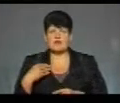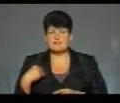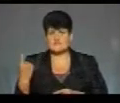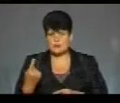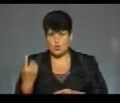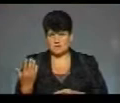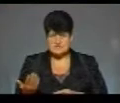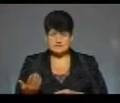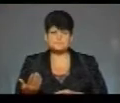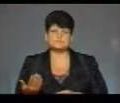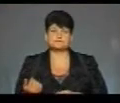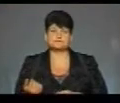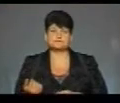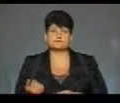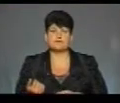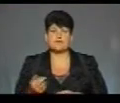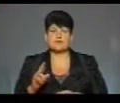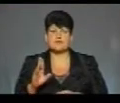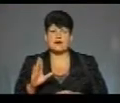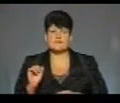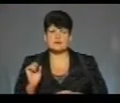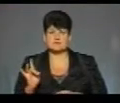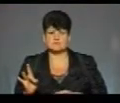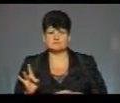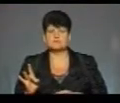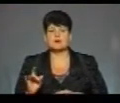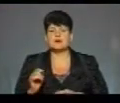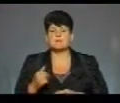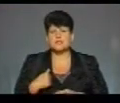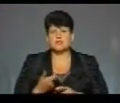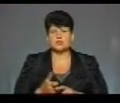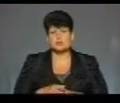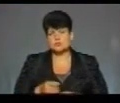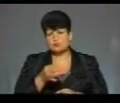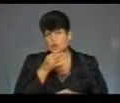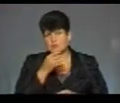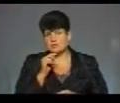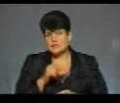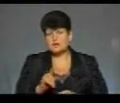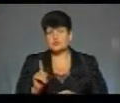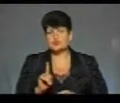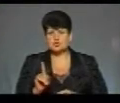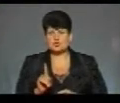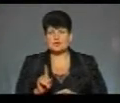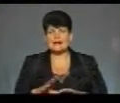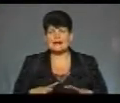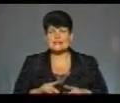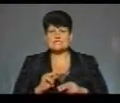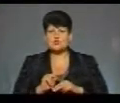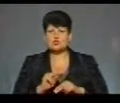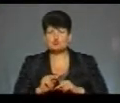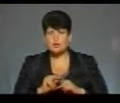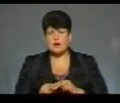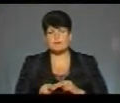області, на Яворівському полігоні, так, і що мені дуже сподобалося, те, що інструктора, які проводили